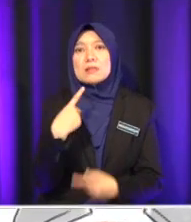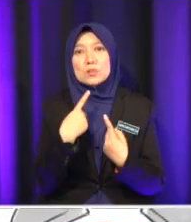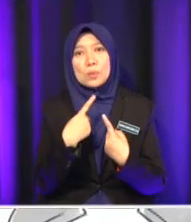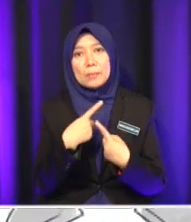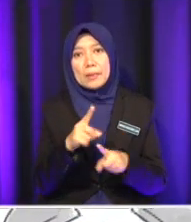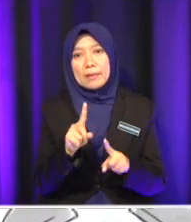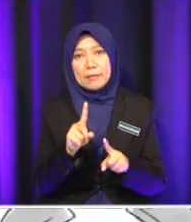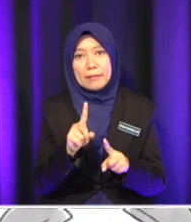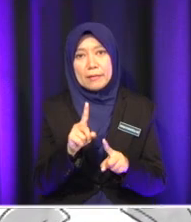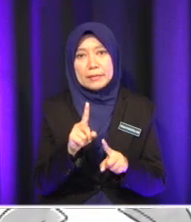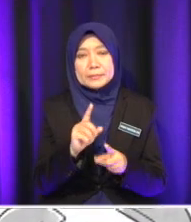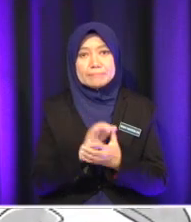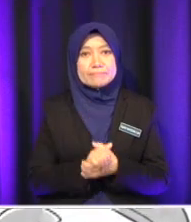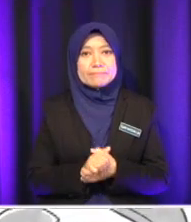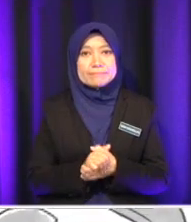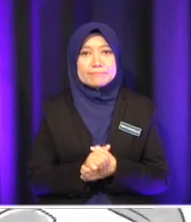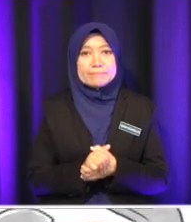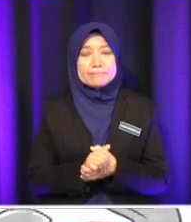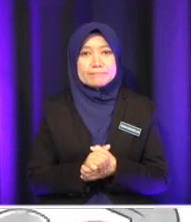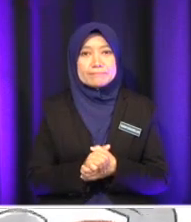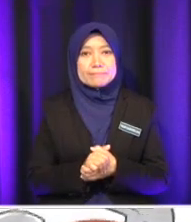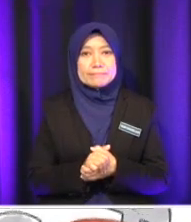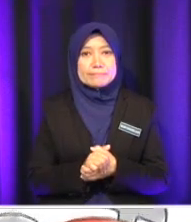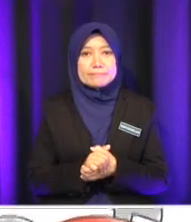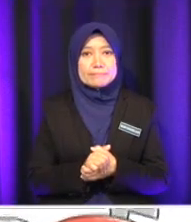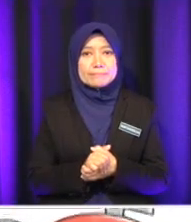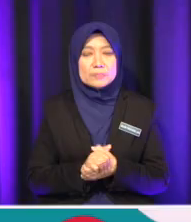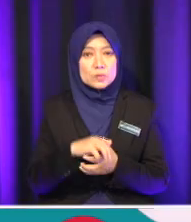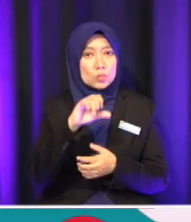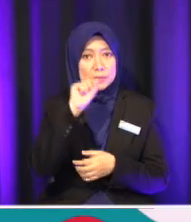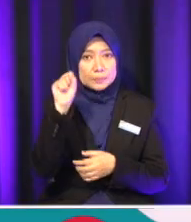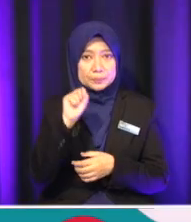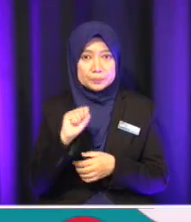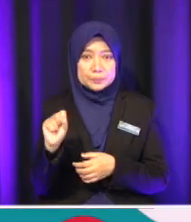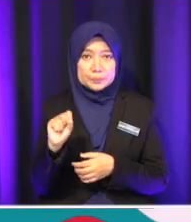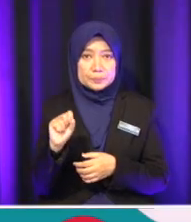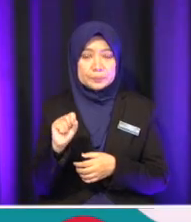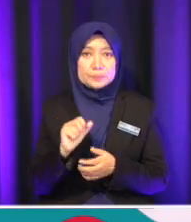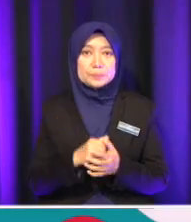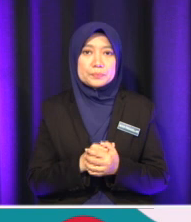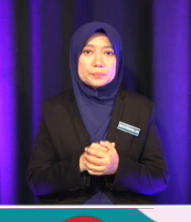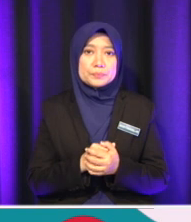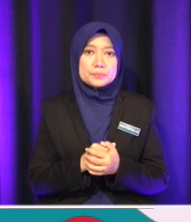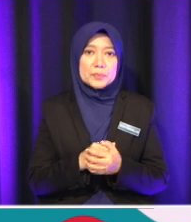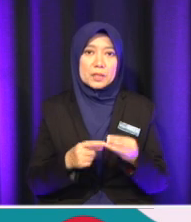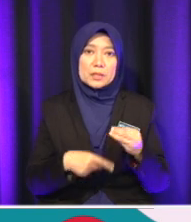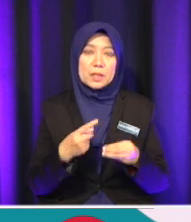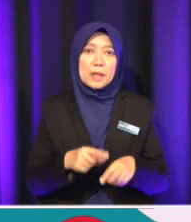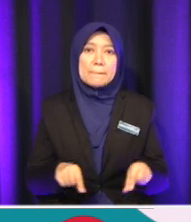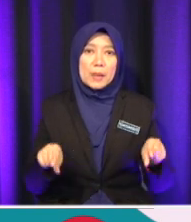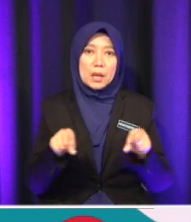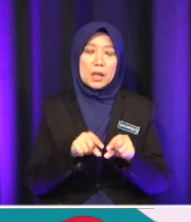Oke seterusnya soal dan seterusnya ialah berkaitan dengan timbangan